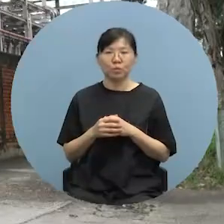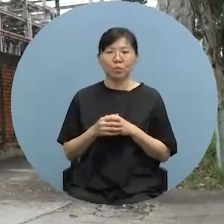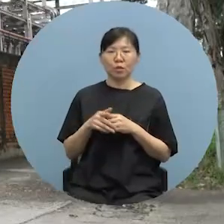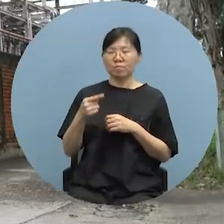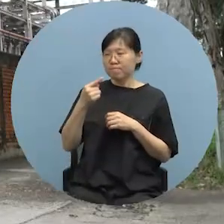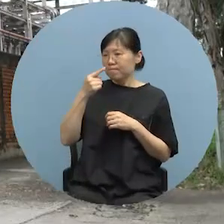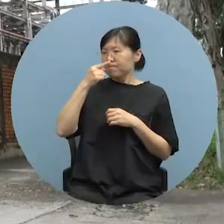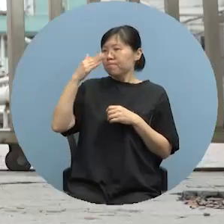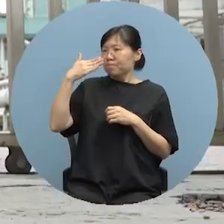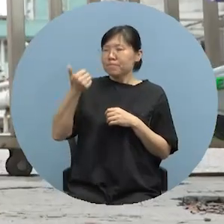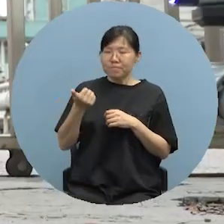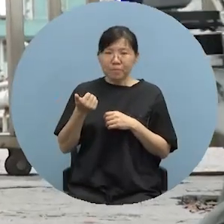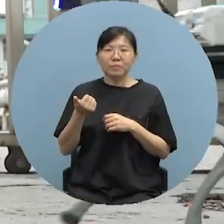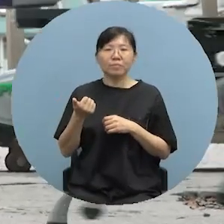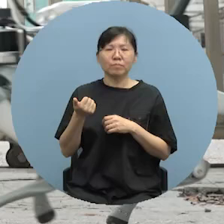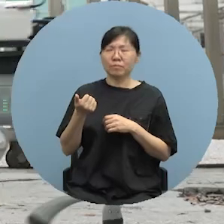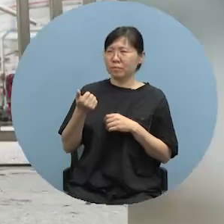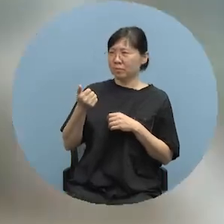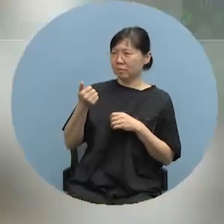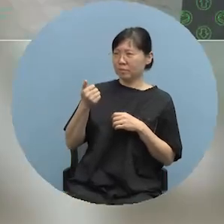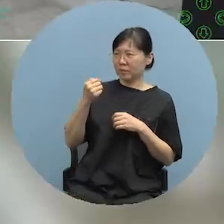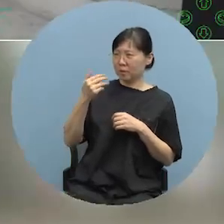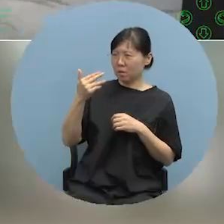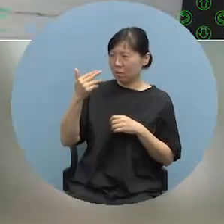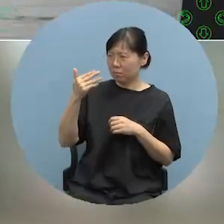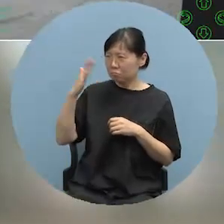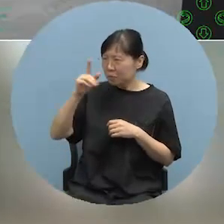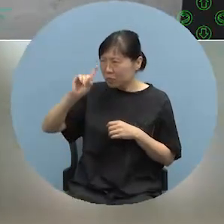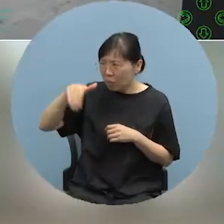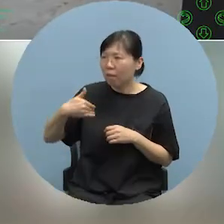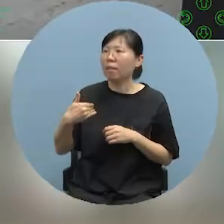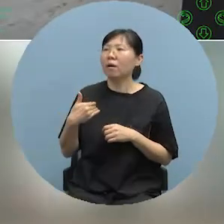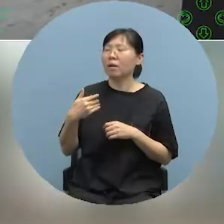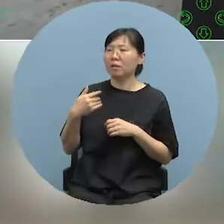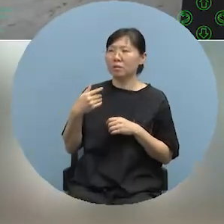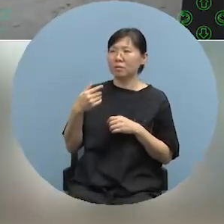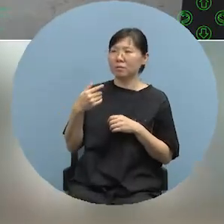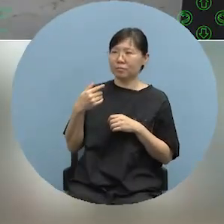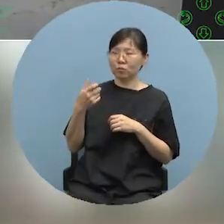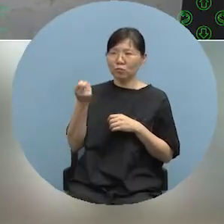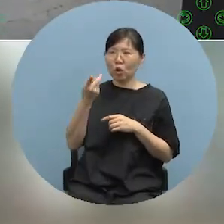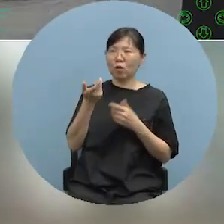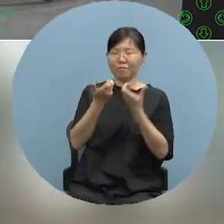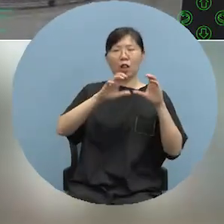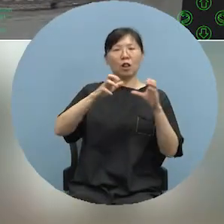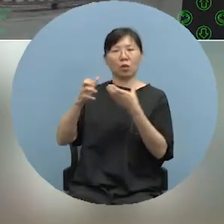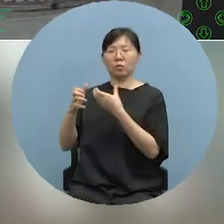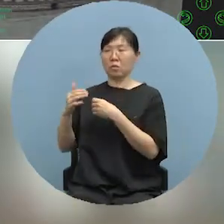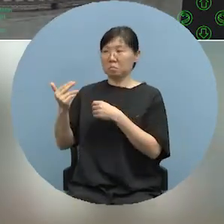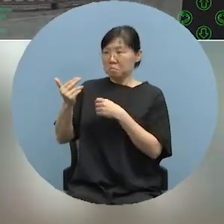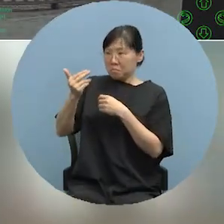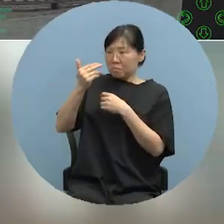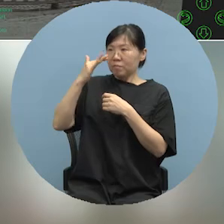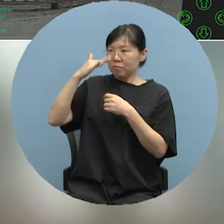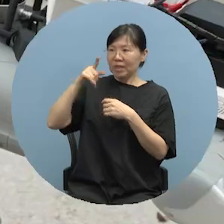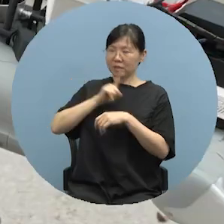具有敏锐嘅嗅觉，能判断不明气体嘅属性，同埋追踪气体方向。一旦闻到不明气